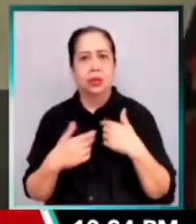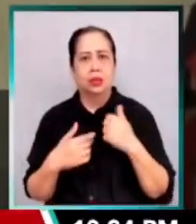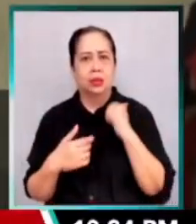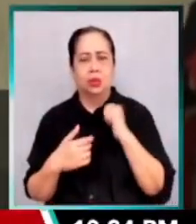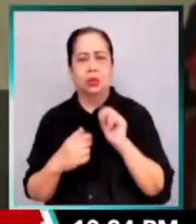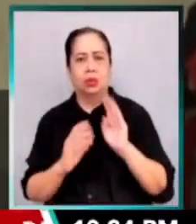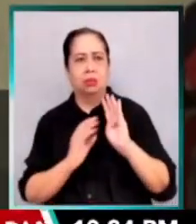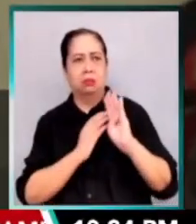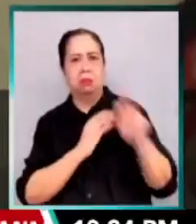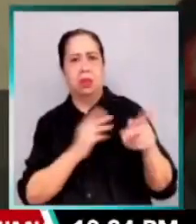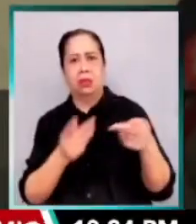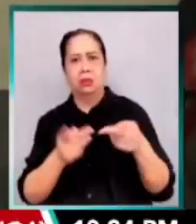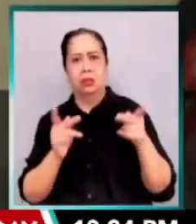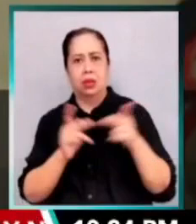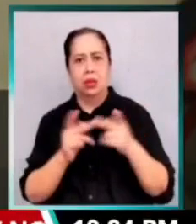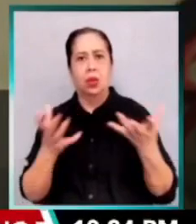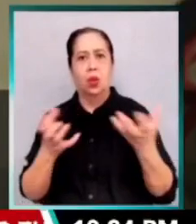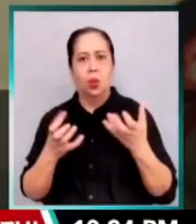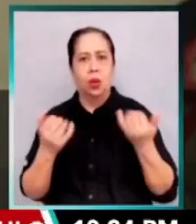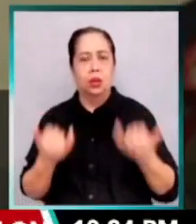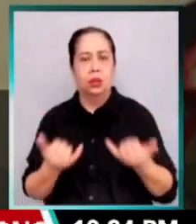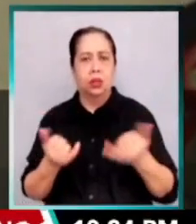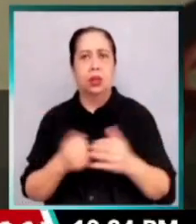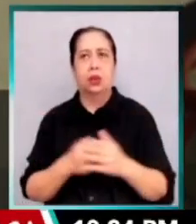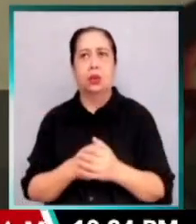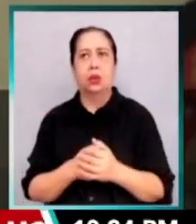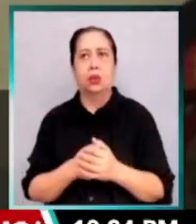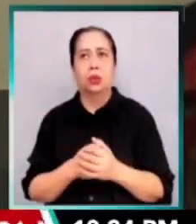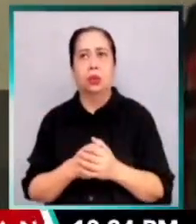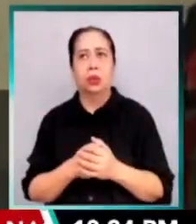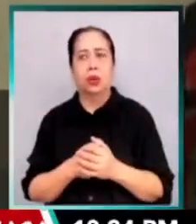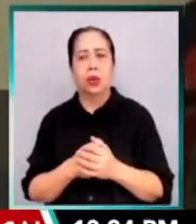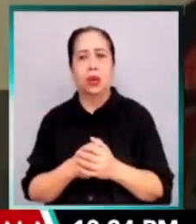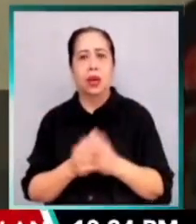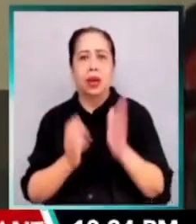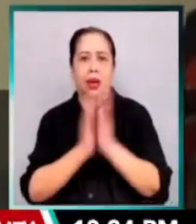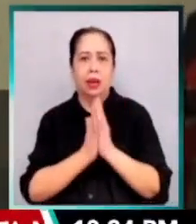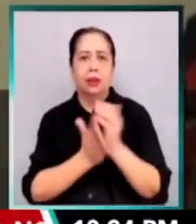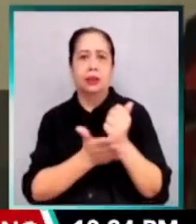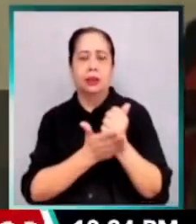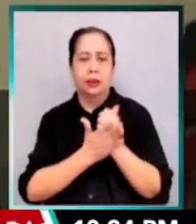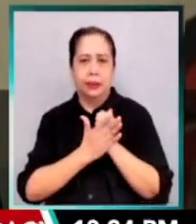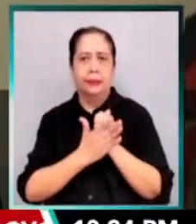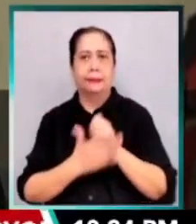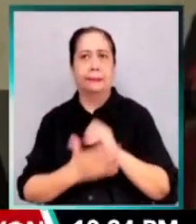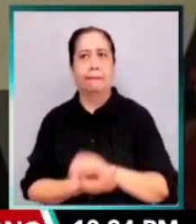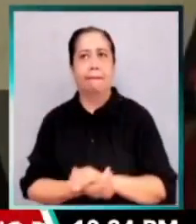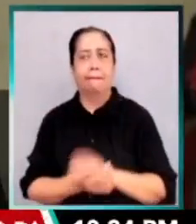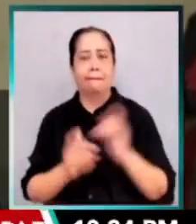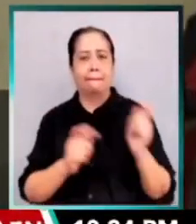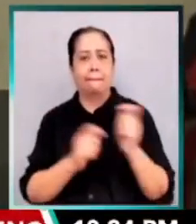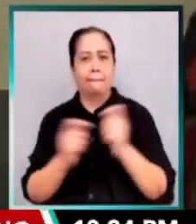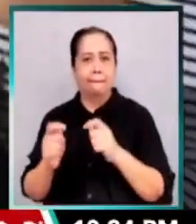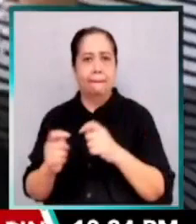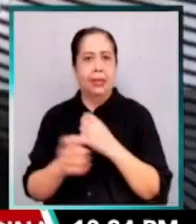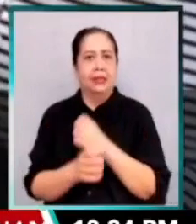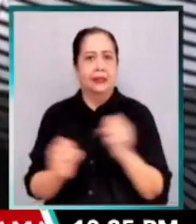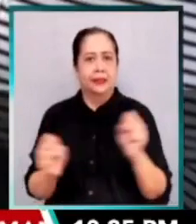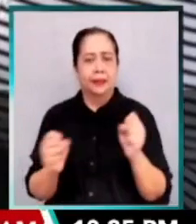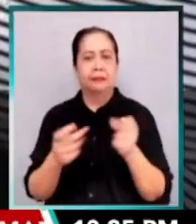doon. Ang gusto namin ngayon, ma'am, makahingi kami ng tulong na mailagay kami sa safety na